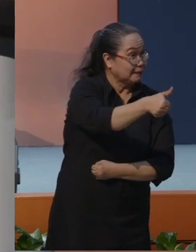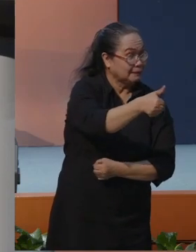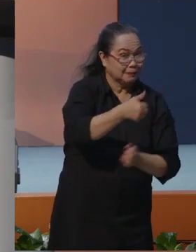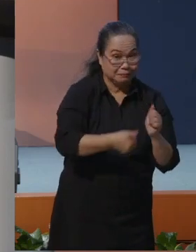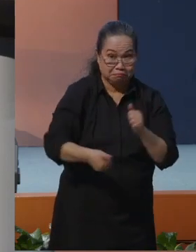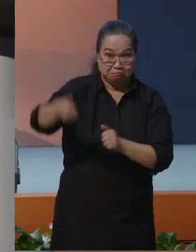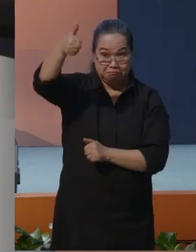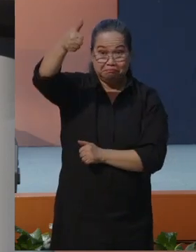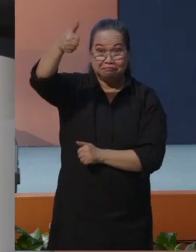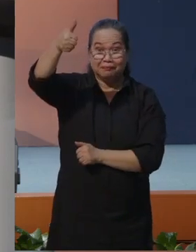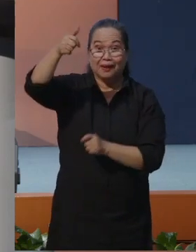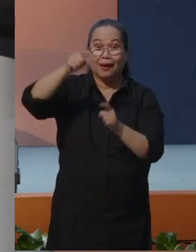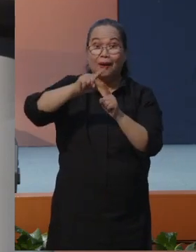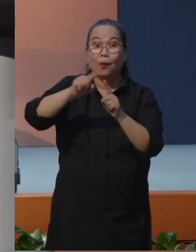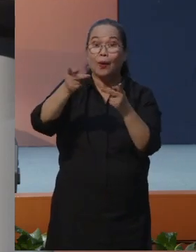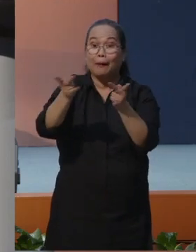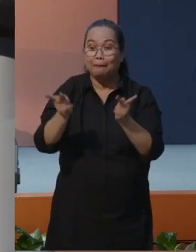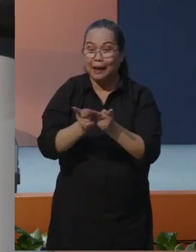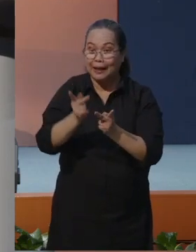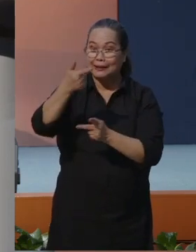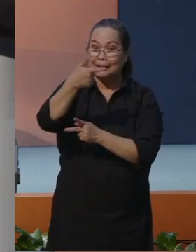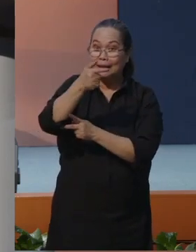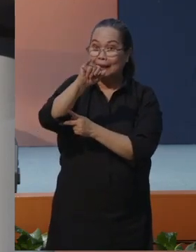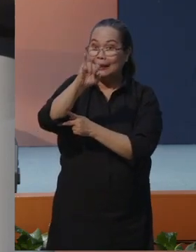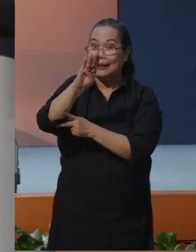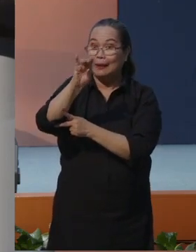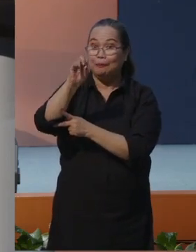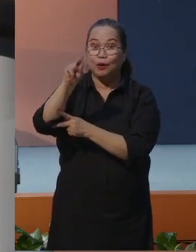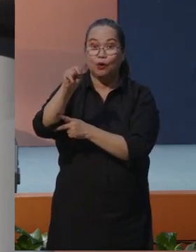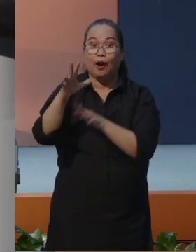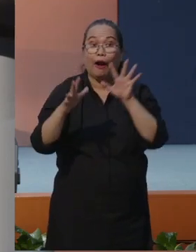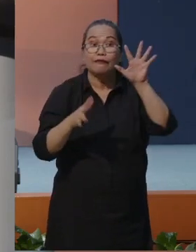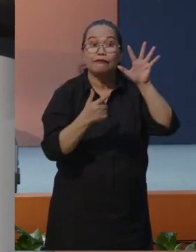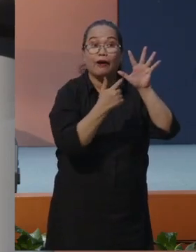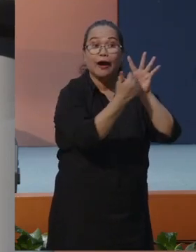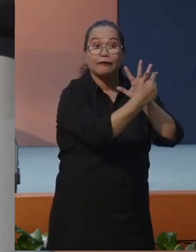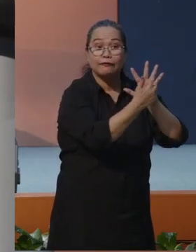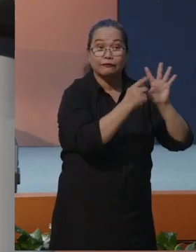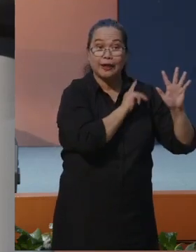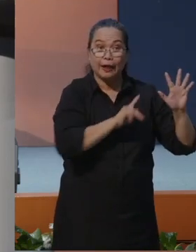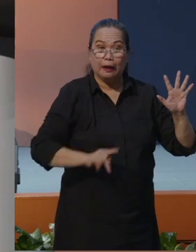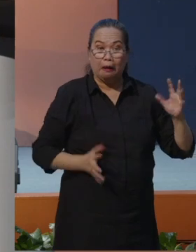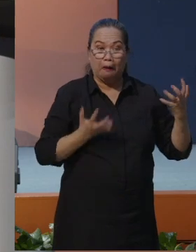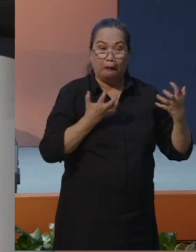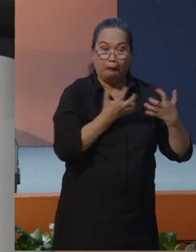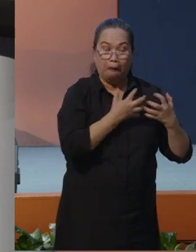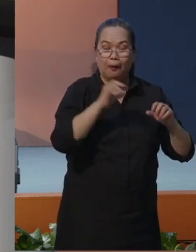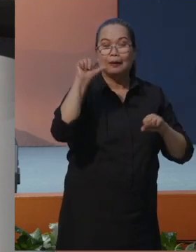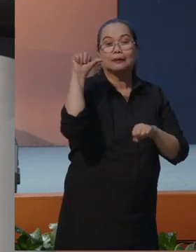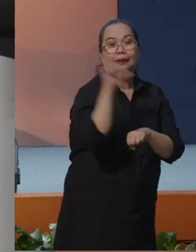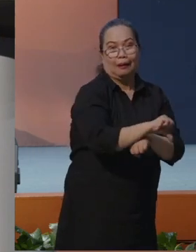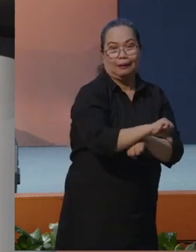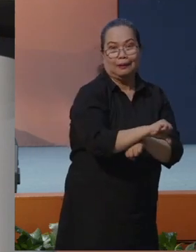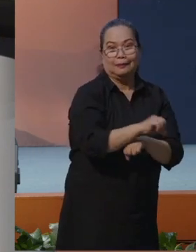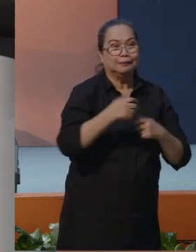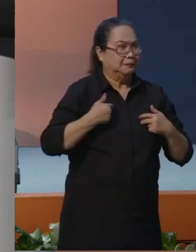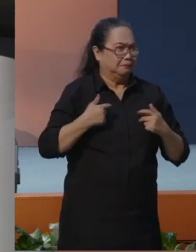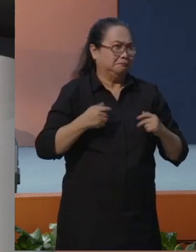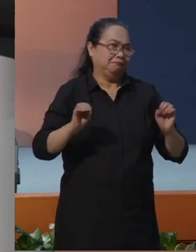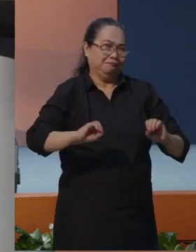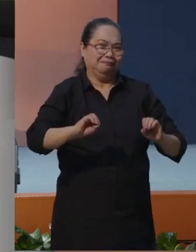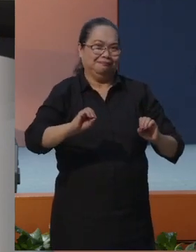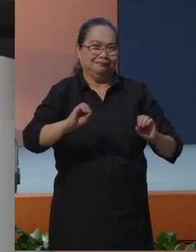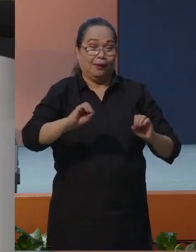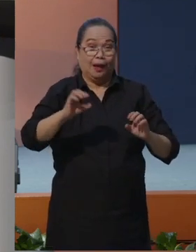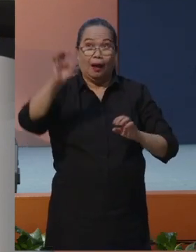nagwagi doon sa Gibeon, laban sa 5 hari ng Amorita, ang sabi ng Joshua 10:14, there has been no day